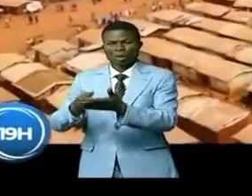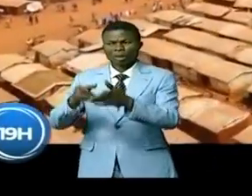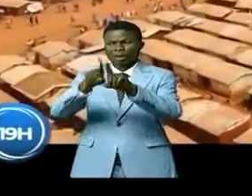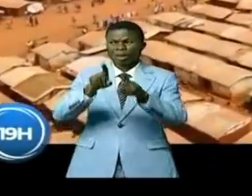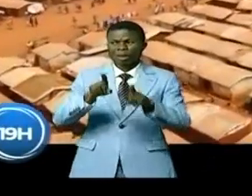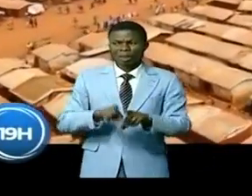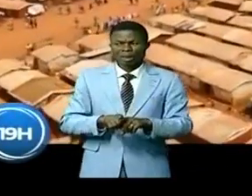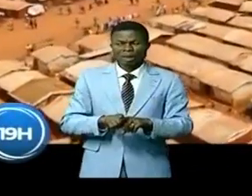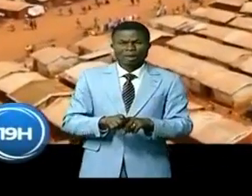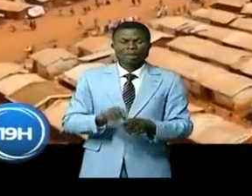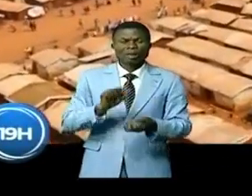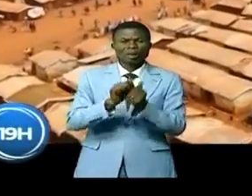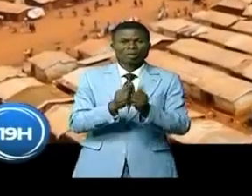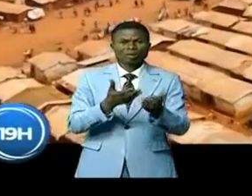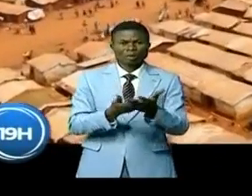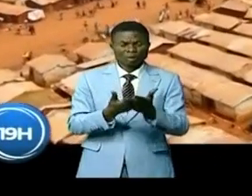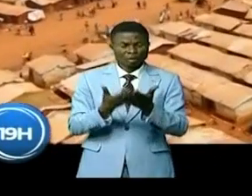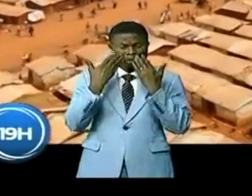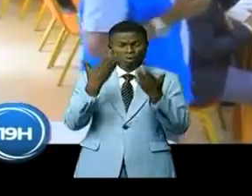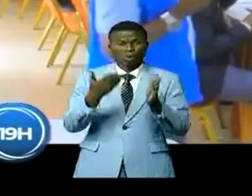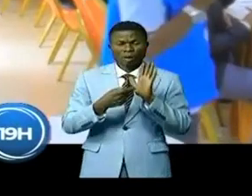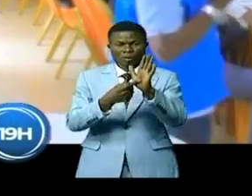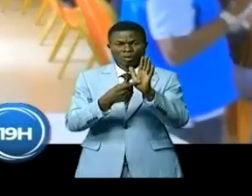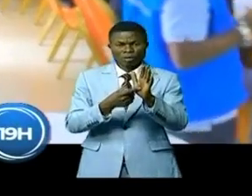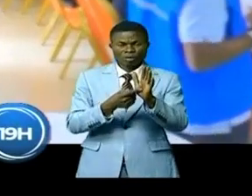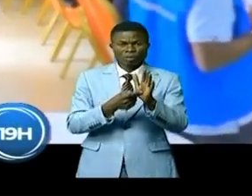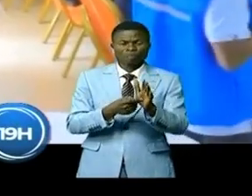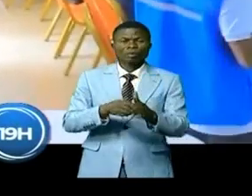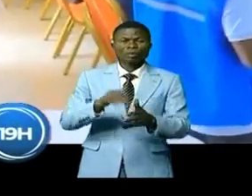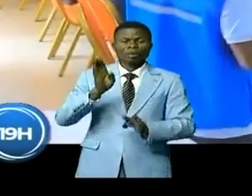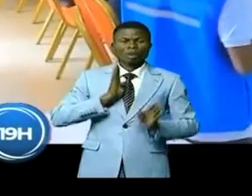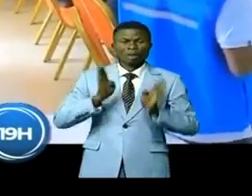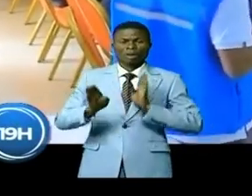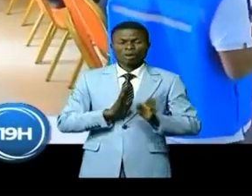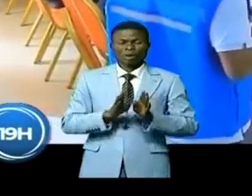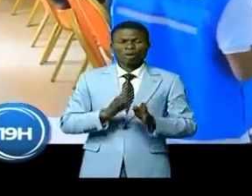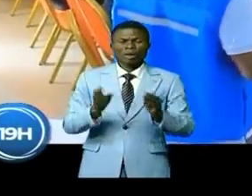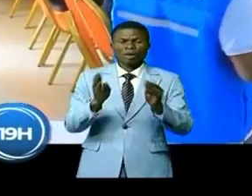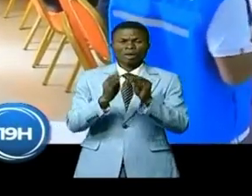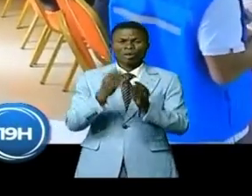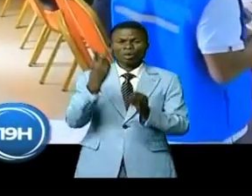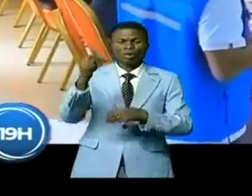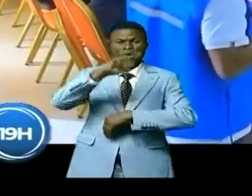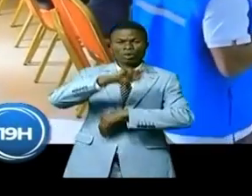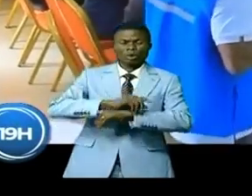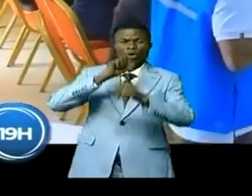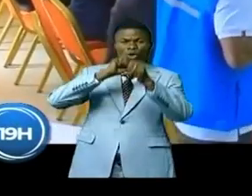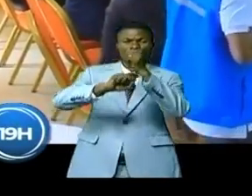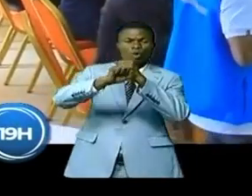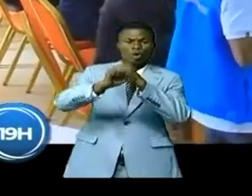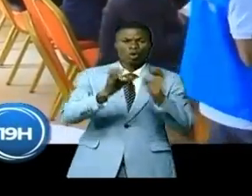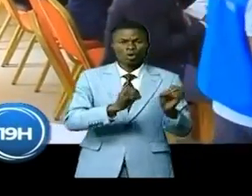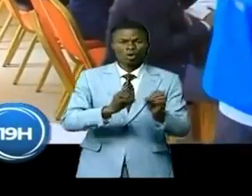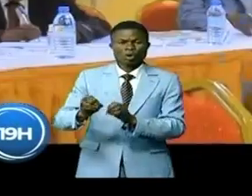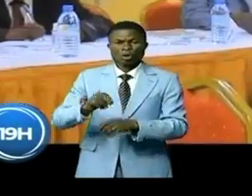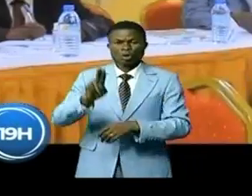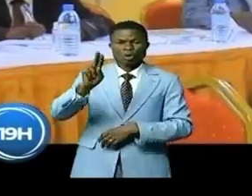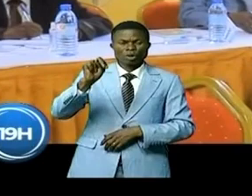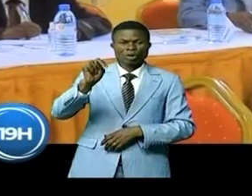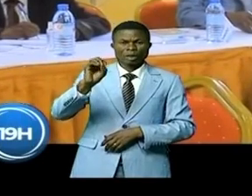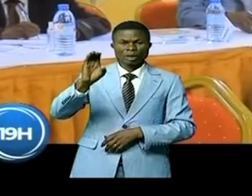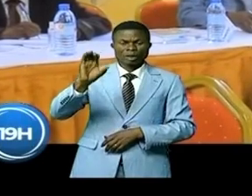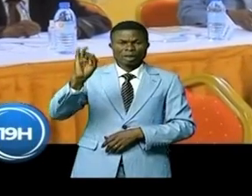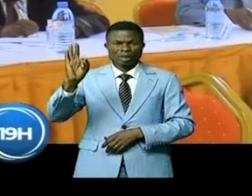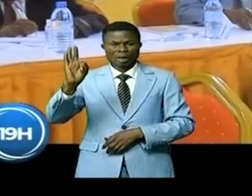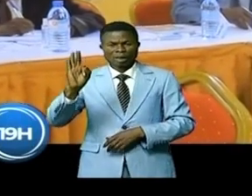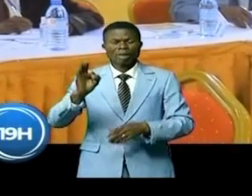de 70 sites. Voilà ce qui justifie la tenue à Bounia d'un atelier de 2 jours de sensibilisation organisée par UNHCR à